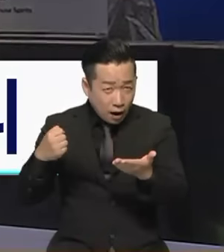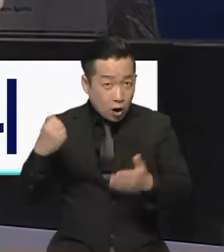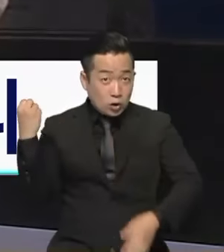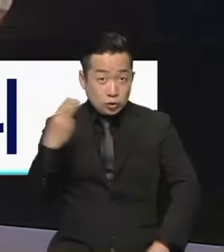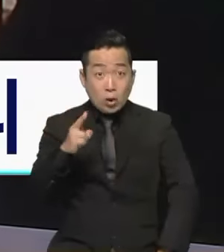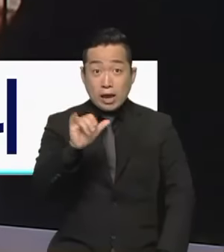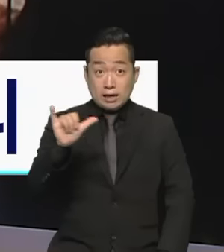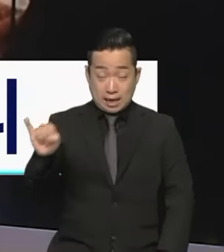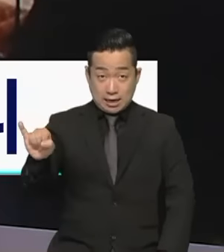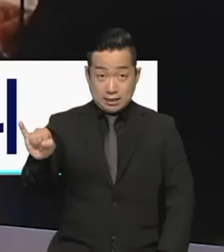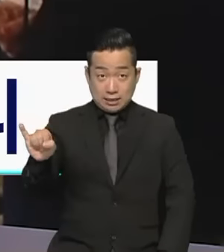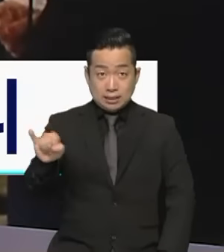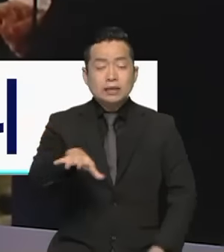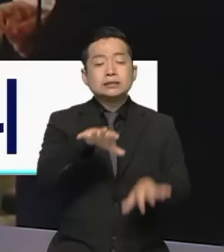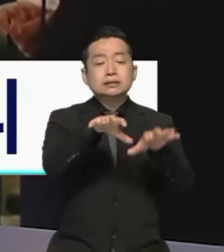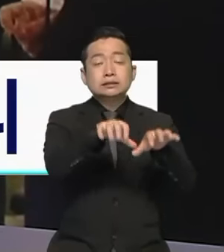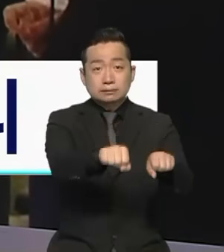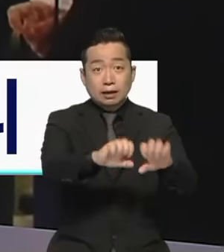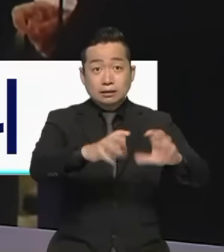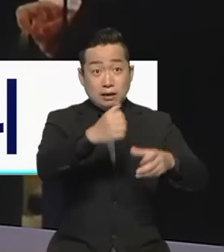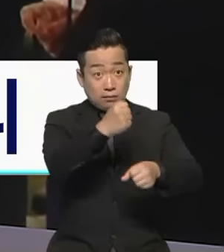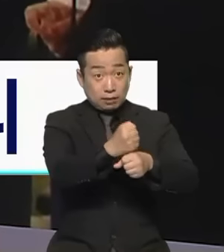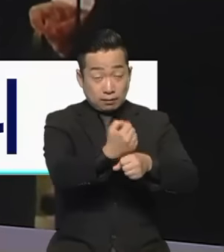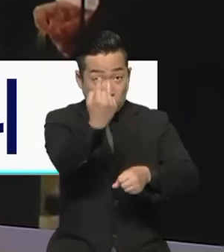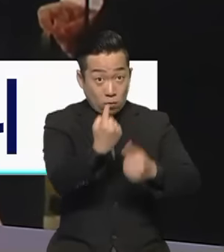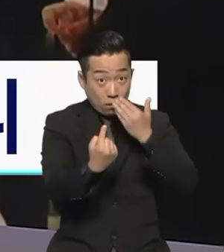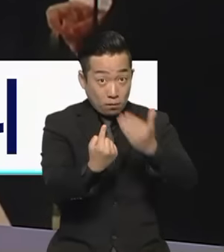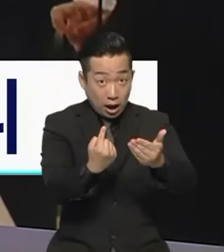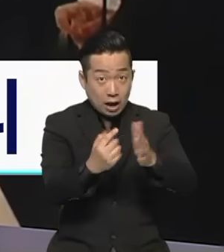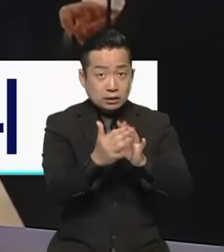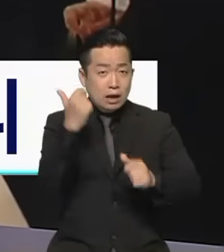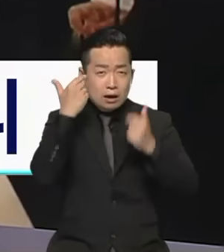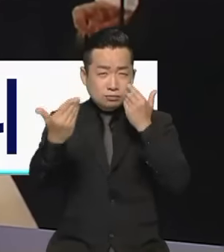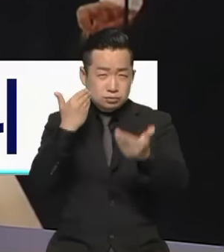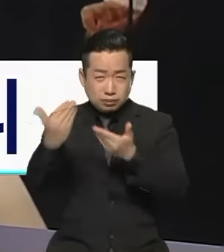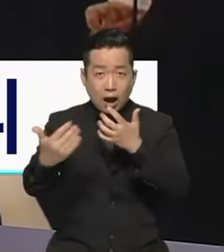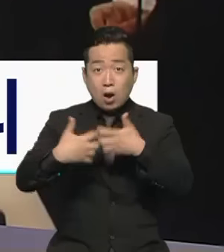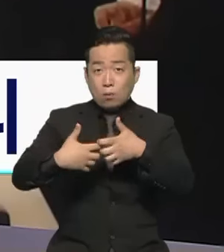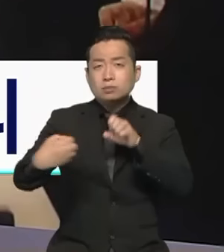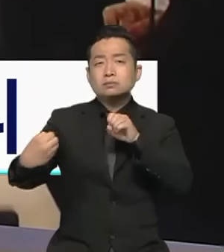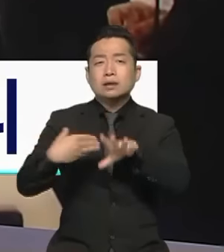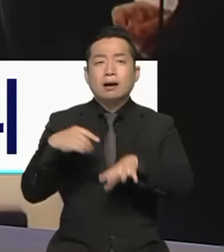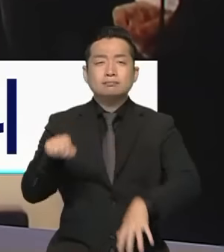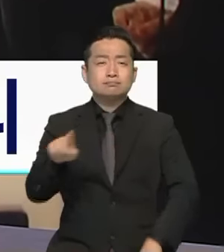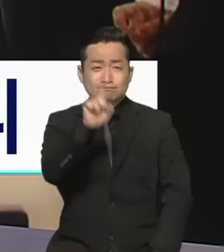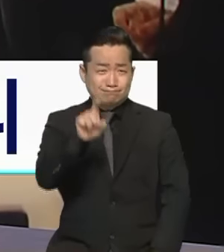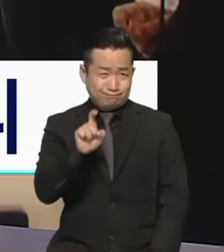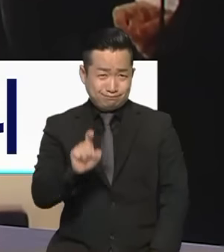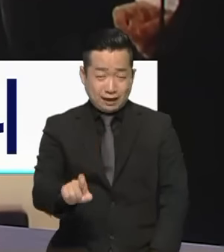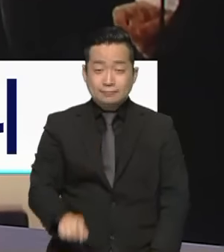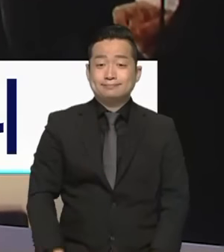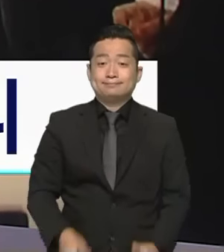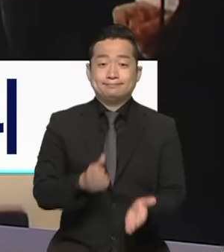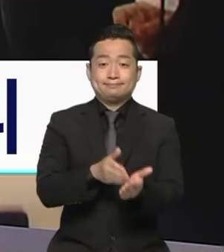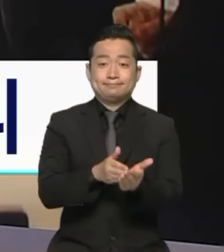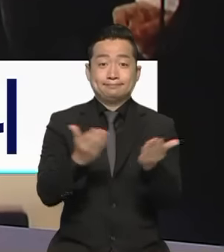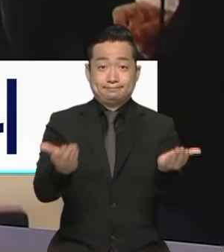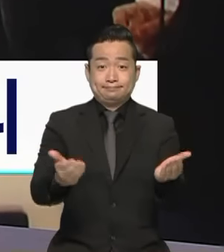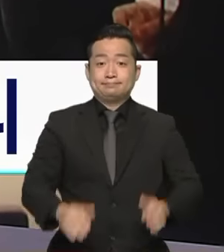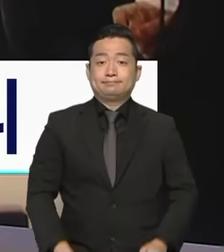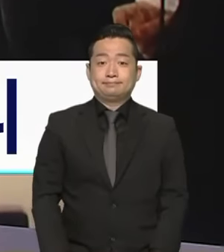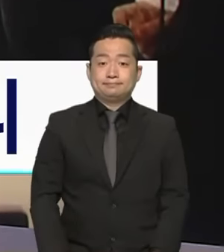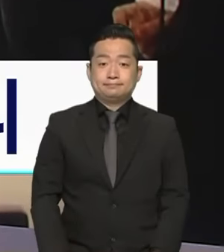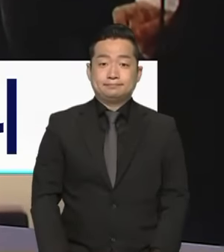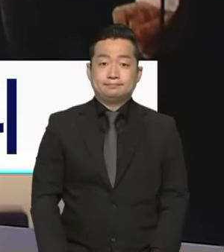또 AI가 지배하는 세상이 오는지, 인간의 이 질문들에 AI 로봇은 어떤 대답을 내놨을까요? 윤영현